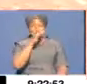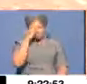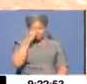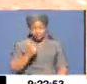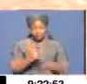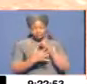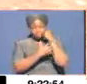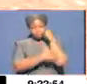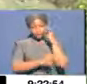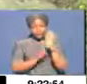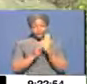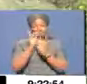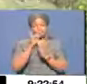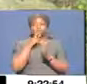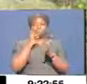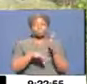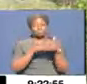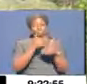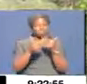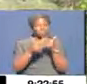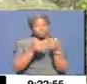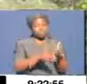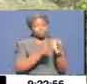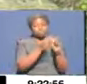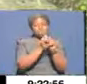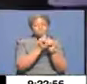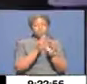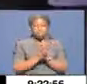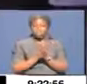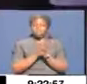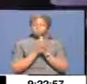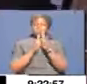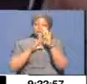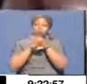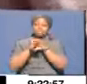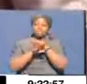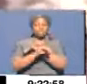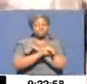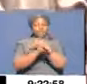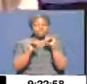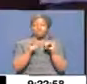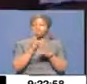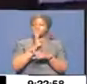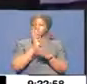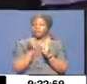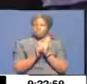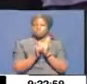citing infrastructure such as roads and availability of clean water. From 1960,